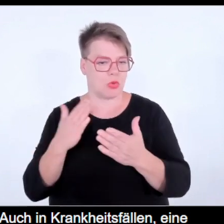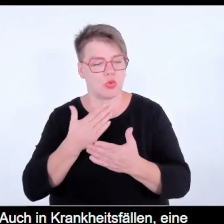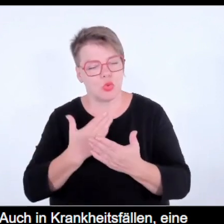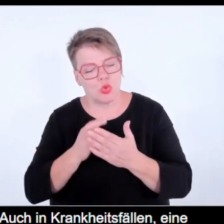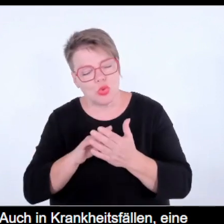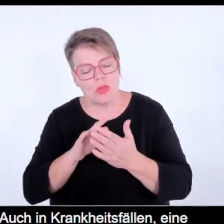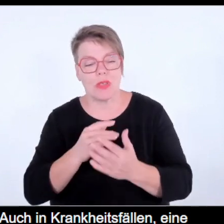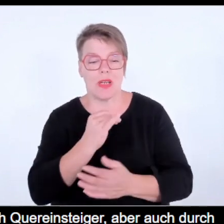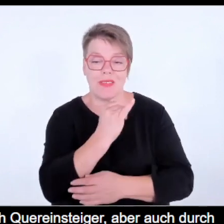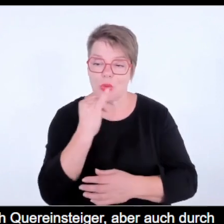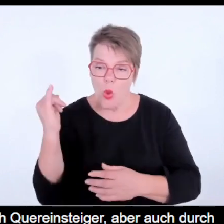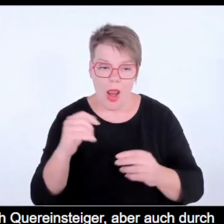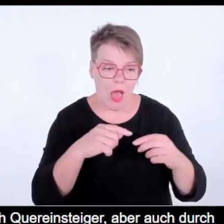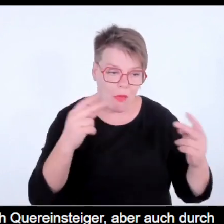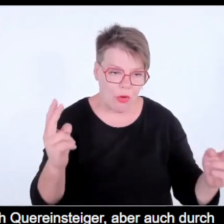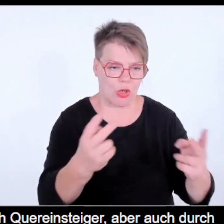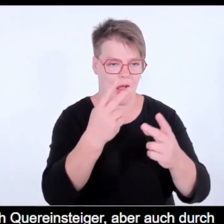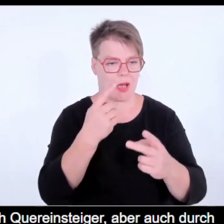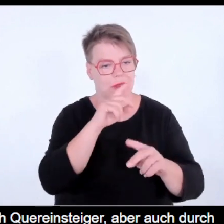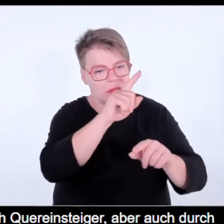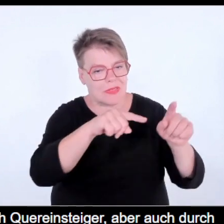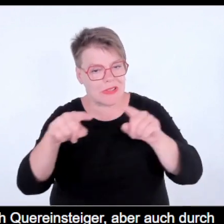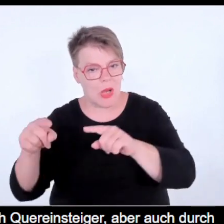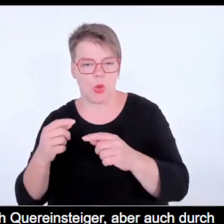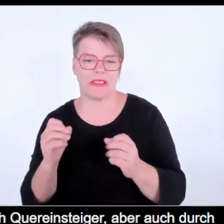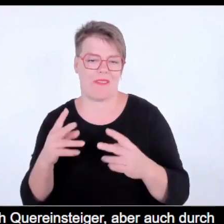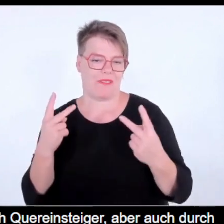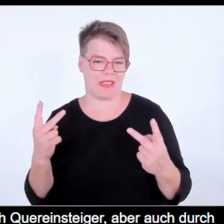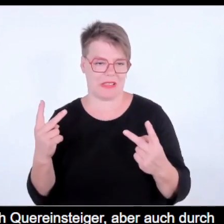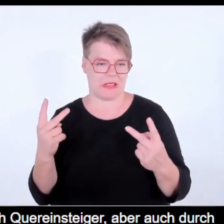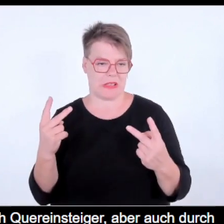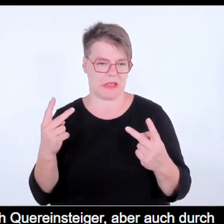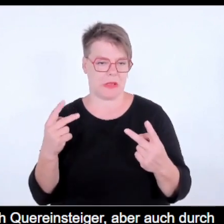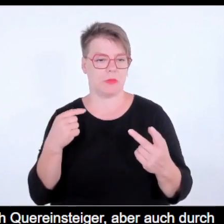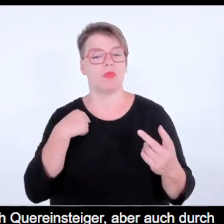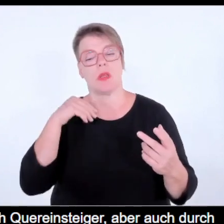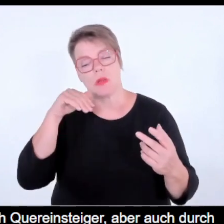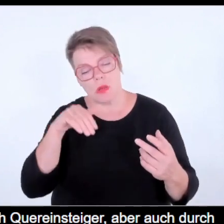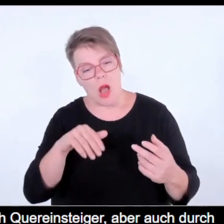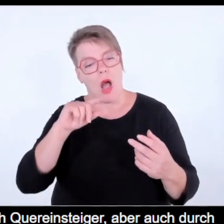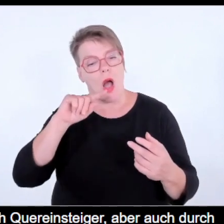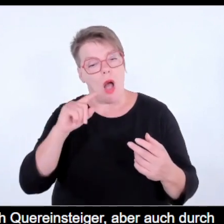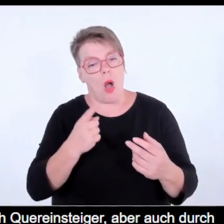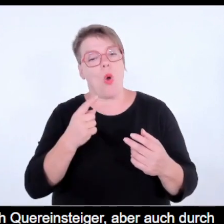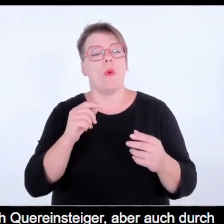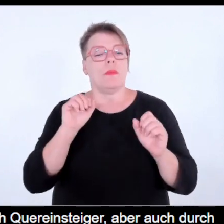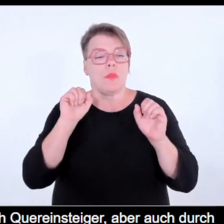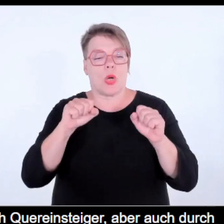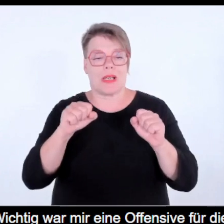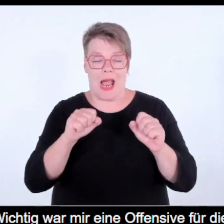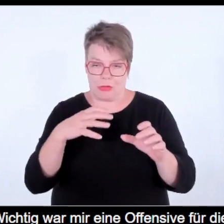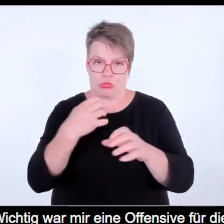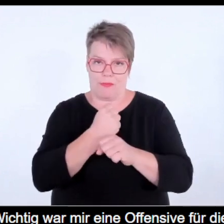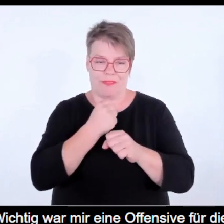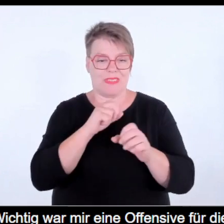kommuniziert, der IFO Bildungsbarometer regional, dass wir in Bayern unter den sieben Regionen sind das in Deutschland die